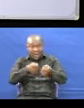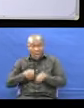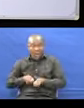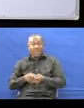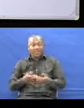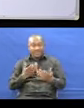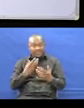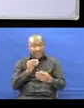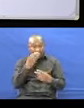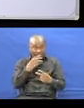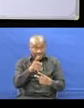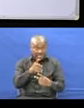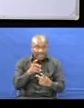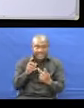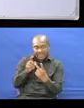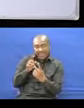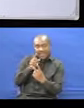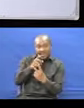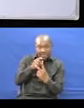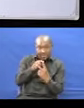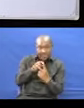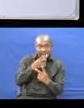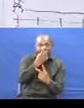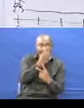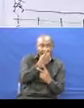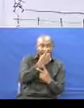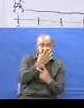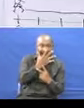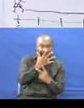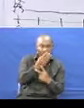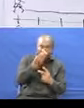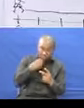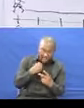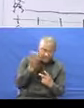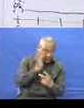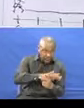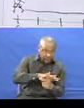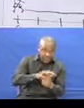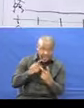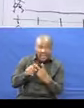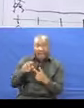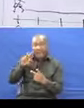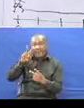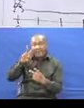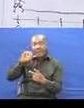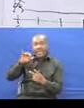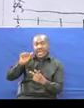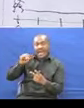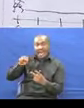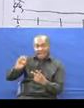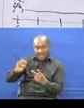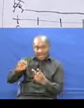Sasa Utashi alikula 2/5 ya mkate. Utashi na dada yake. Dada yake anaitwa nani? Anaitwa